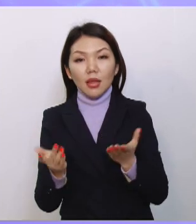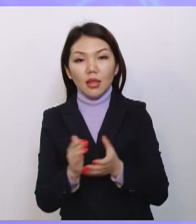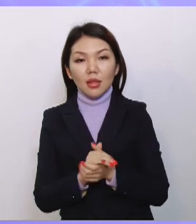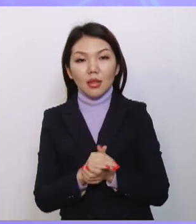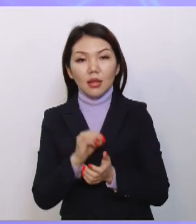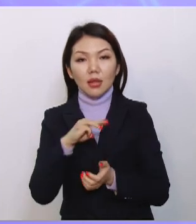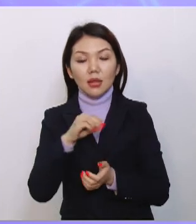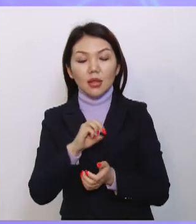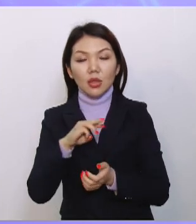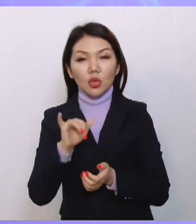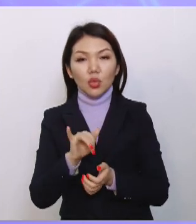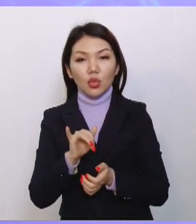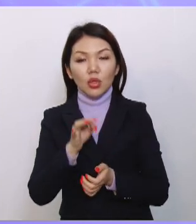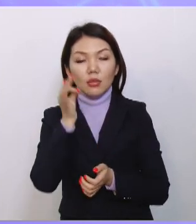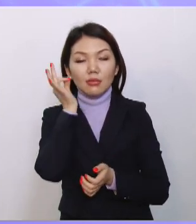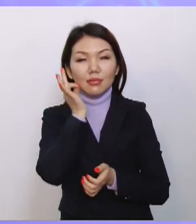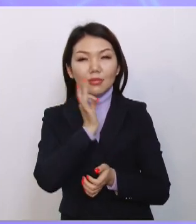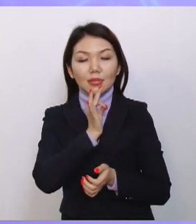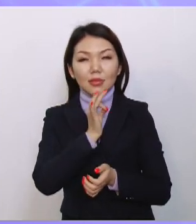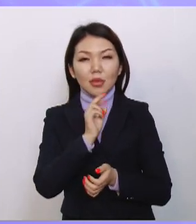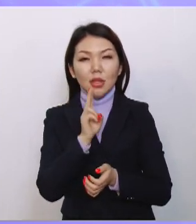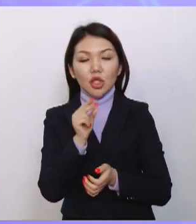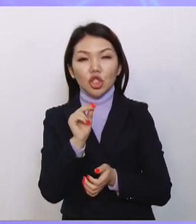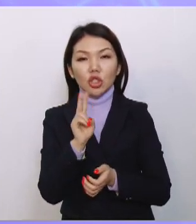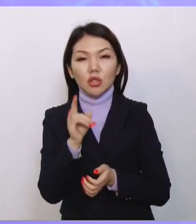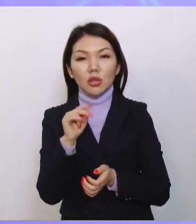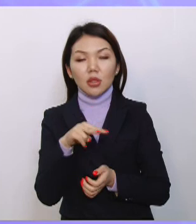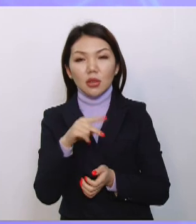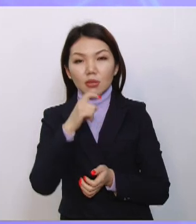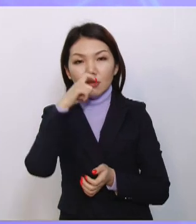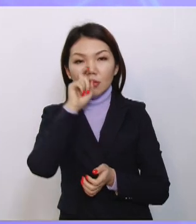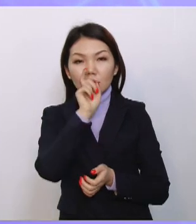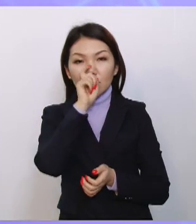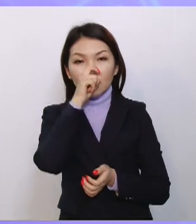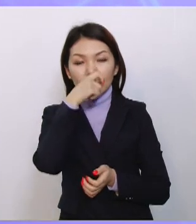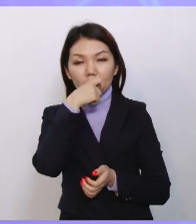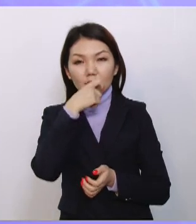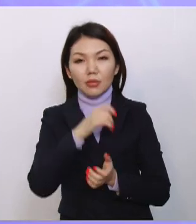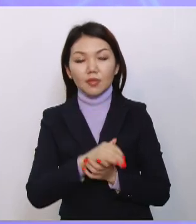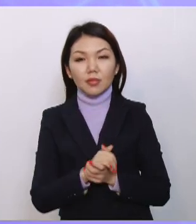Таттуу, кычкыл, даамдуу. Şirin.